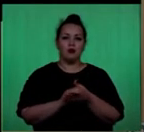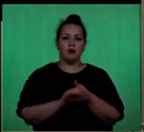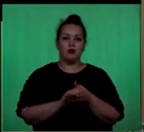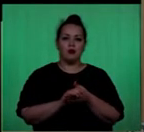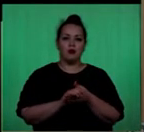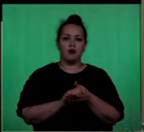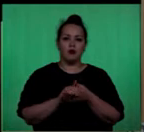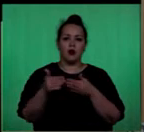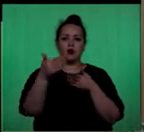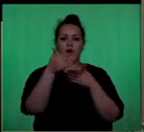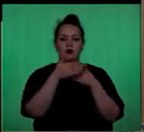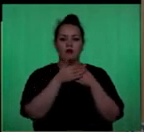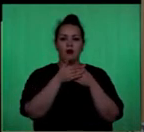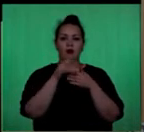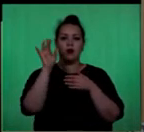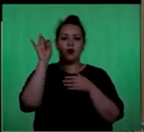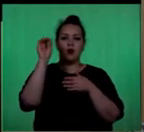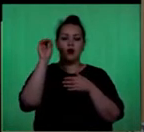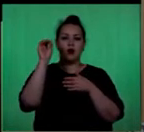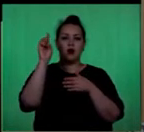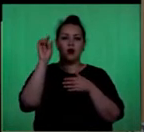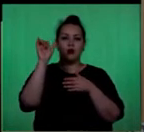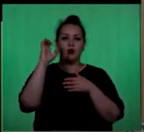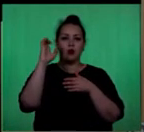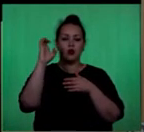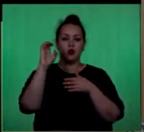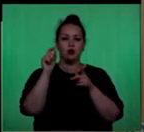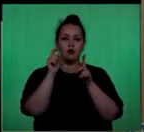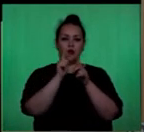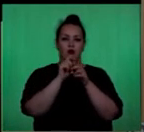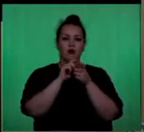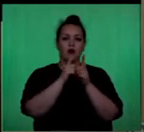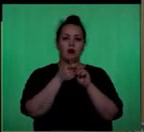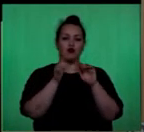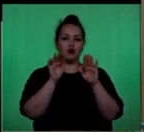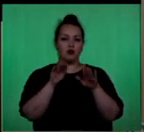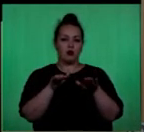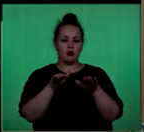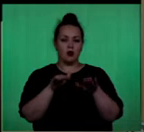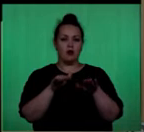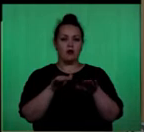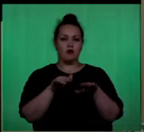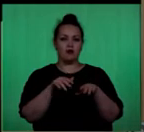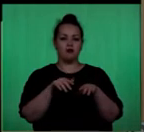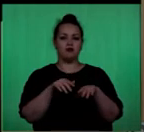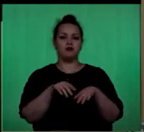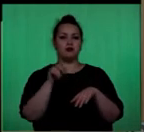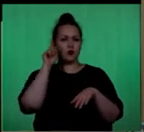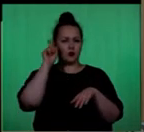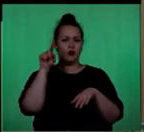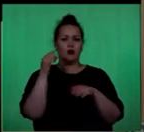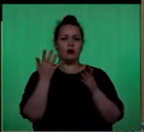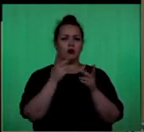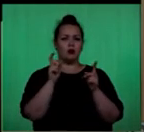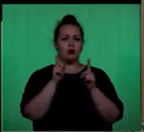перед вами ребус буквы поменялись местами вы догадаетесь какие